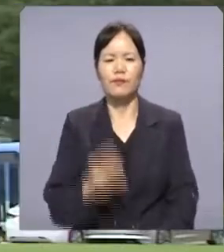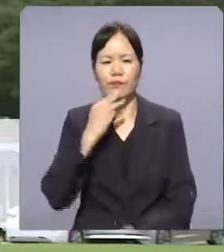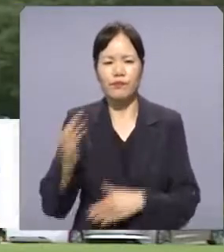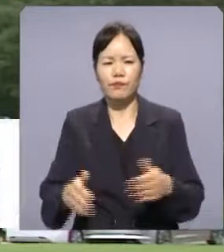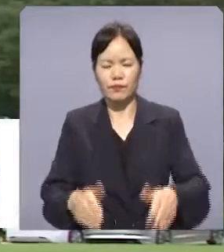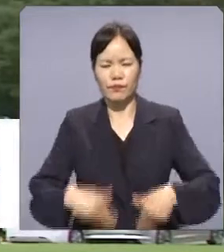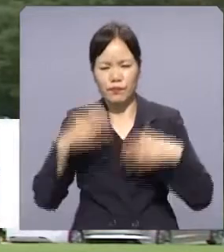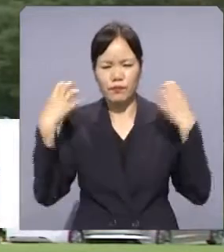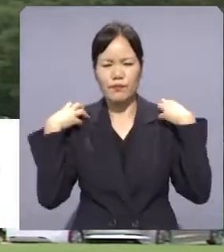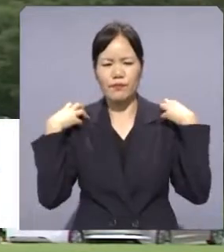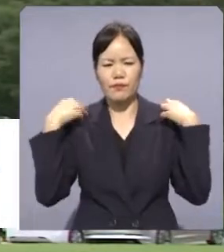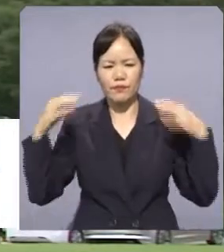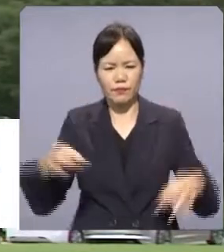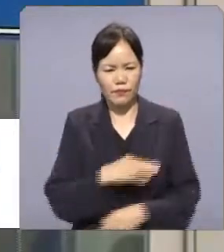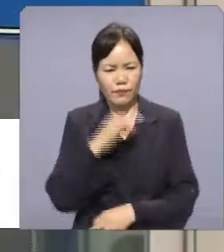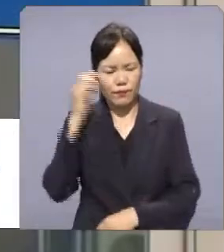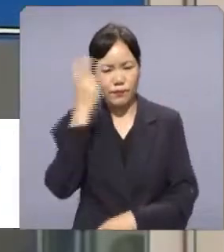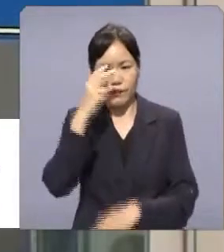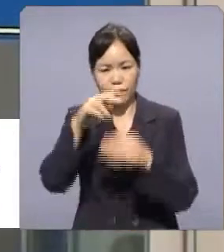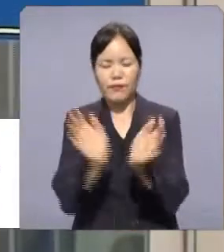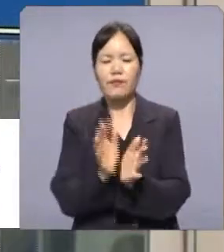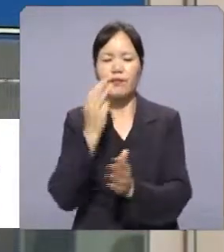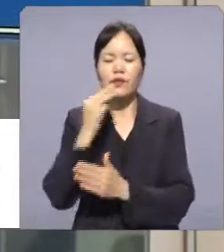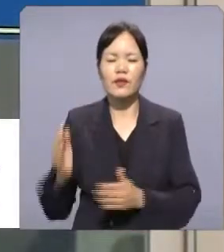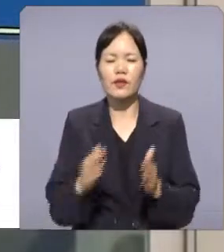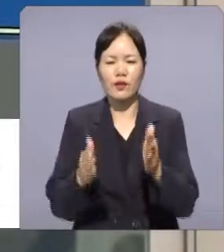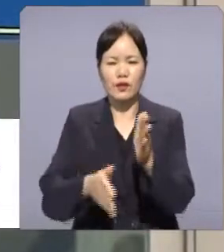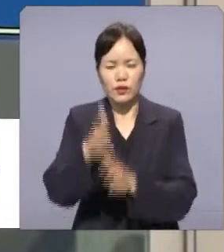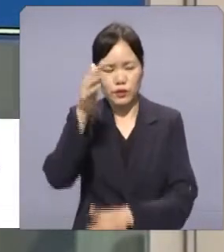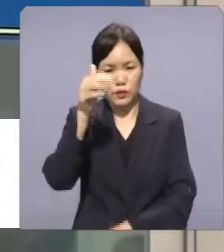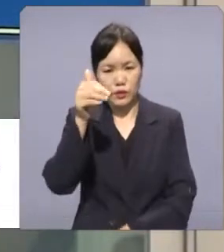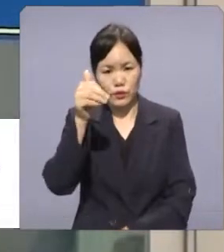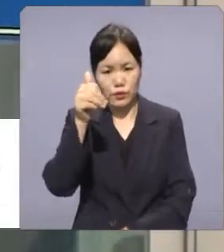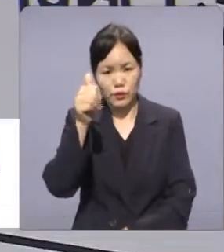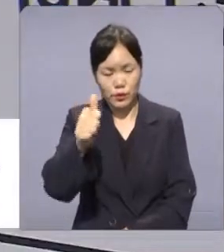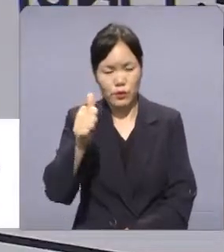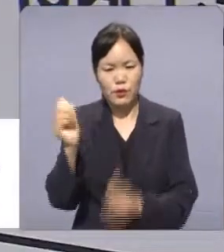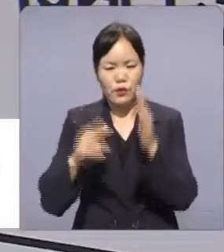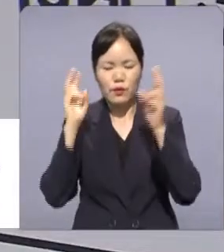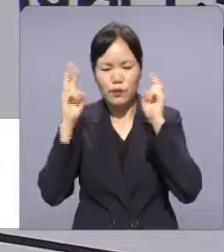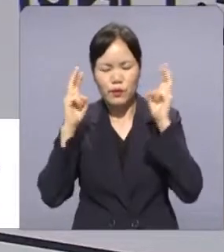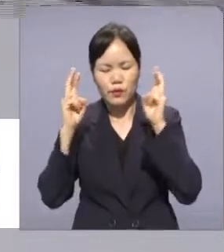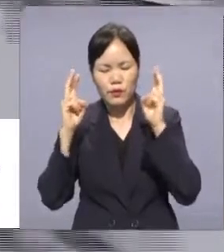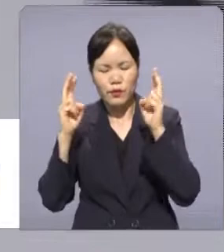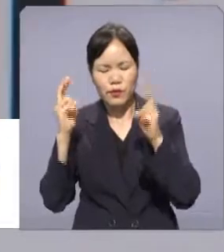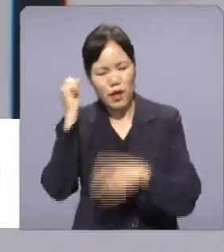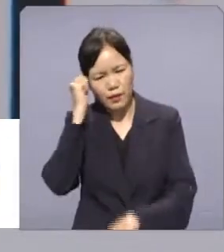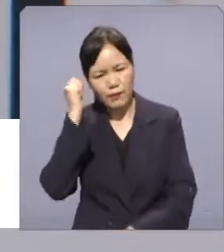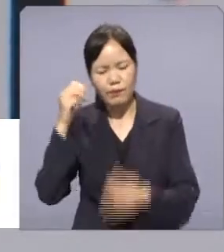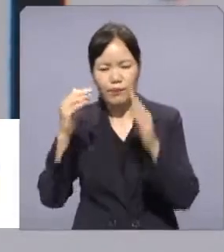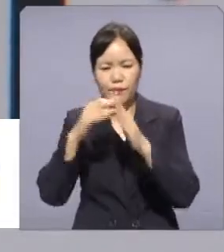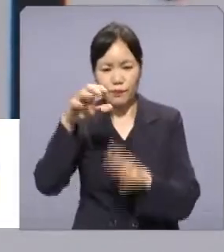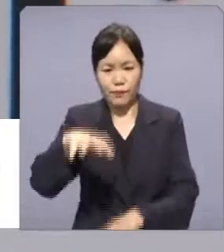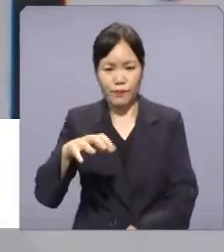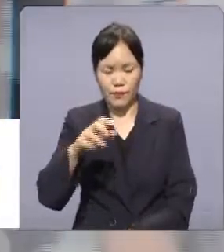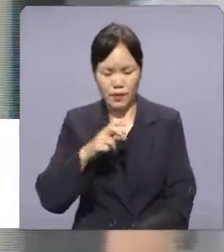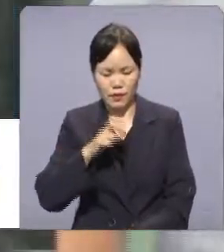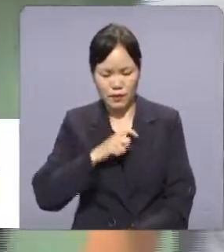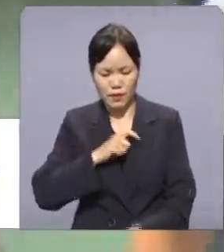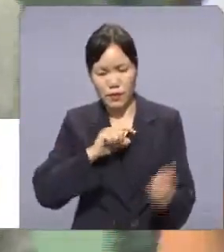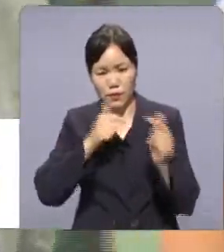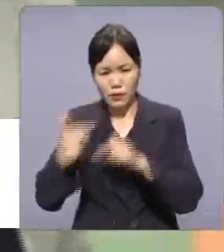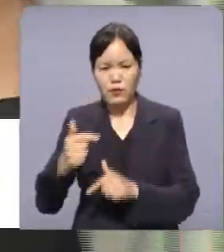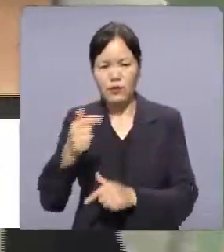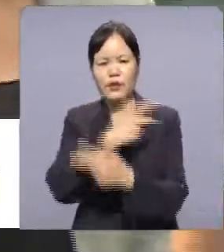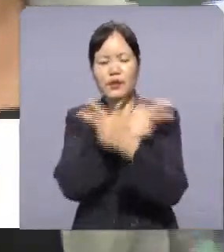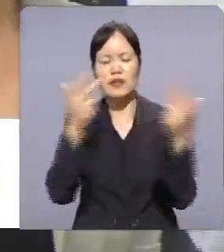경기남부청 반부패수사대는 경기주택도시공사 합숙소 비선캠프 의혹과 법인카드 유용 의혹 등 더불어민주당